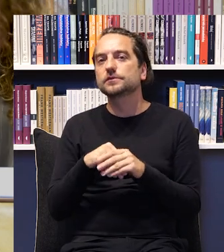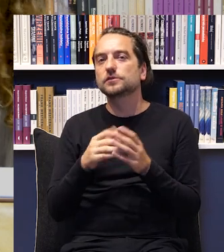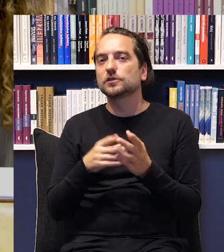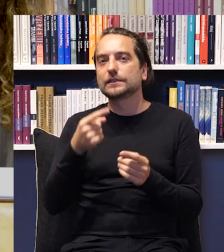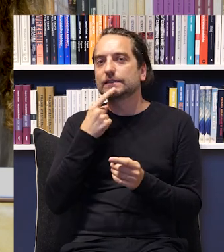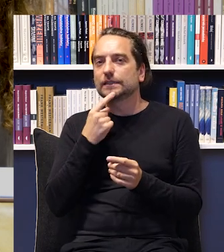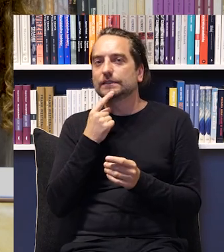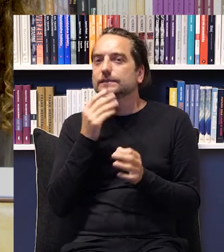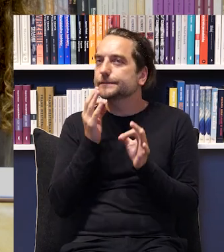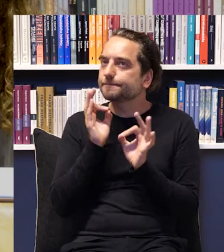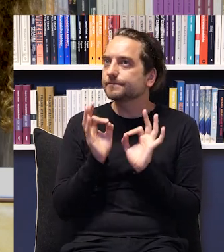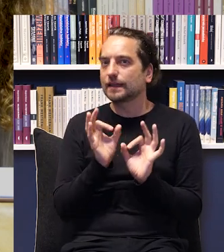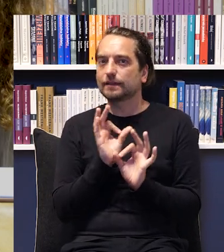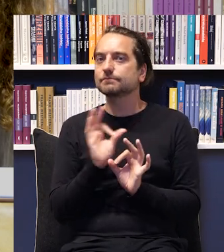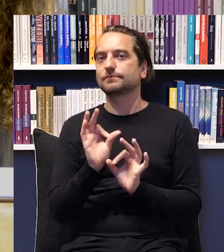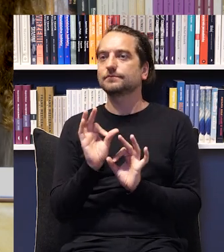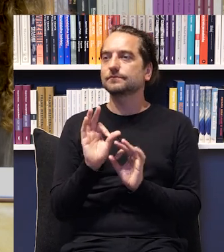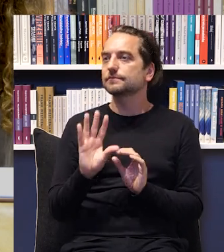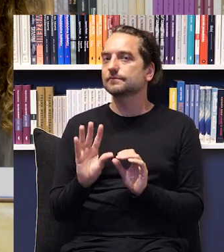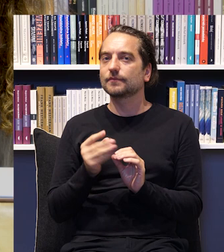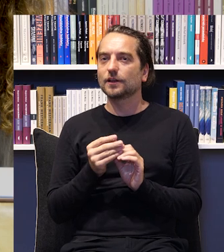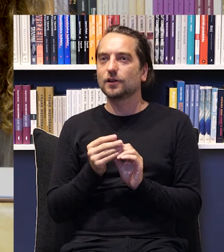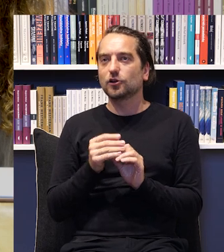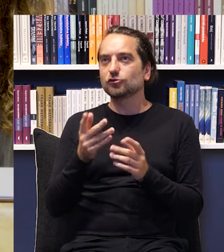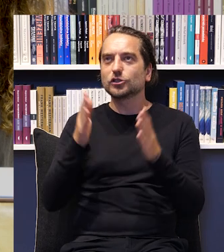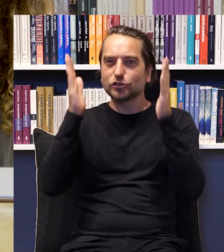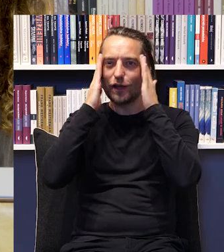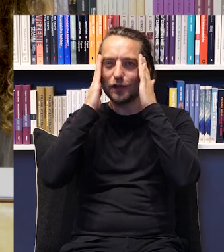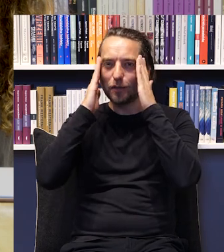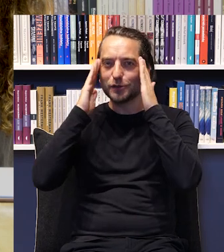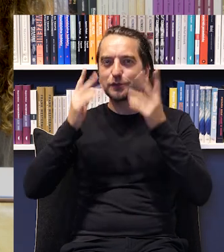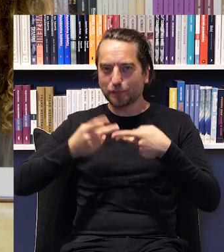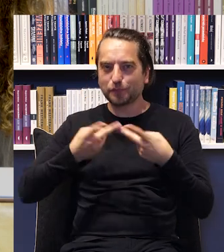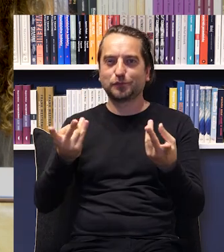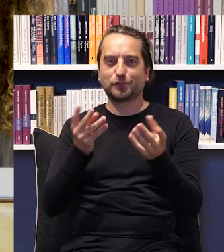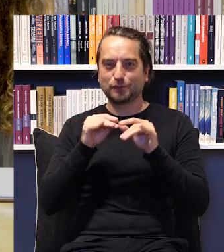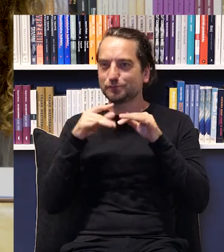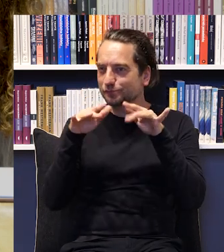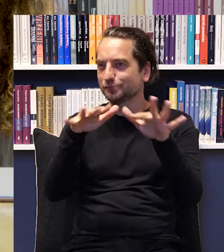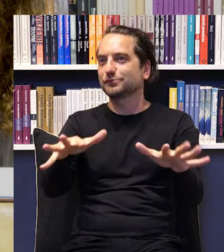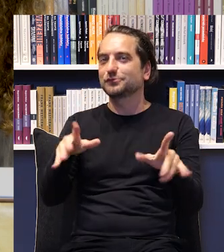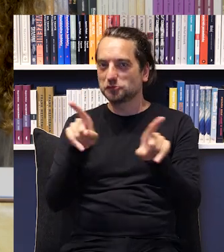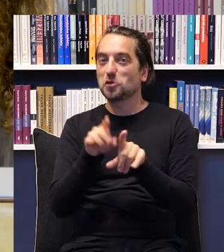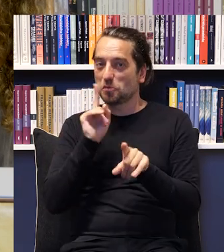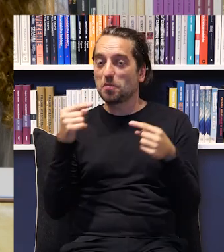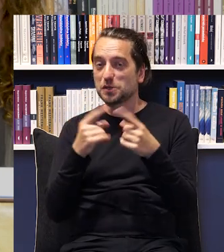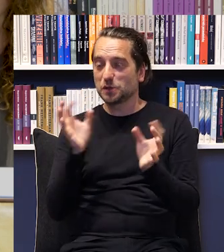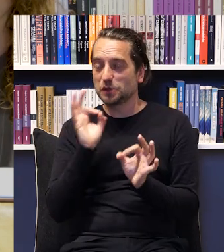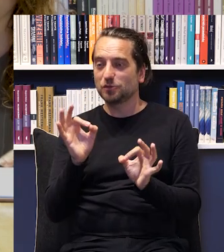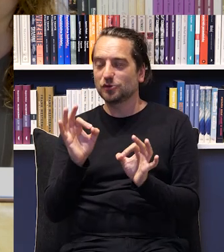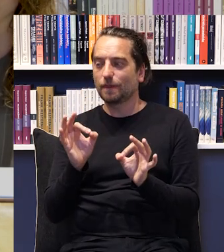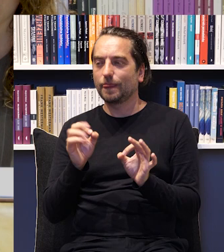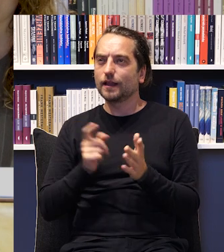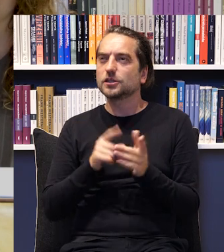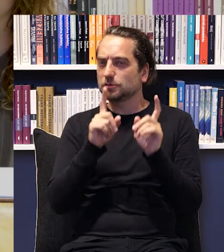język bardzo szczególny. Strumień świadomości myślę, że był tutaj też trafnym odniesieniem. Ja też